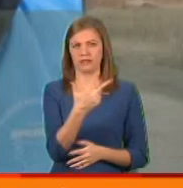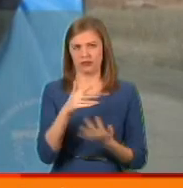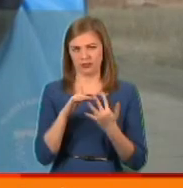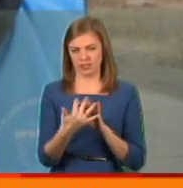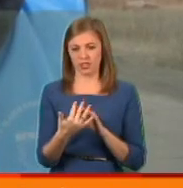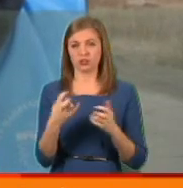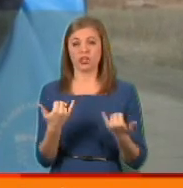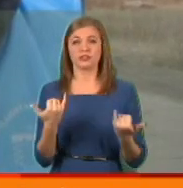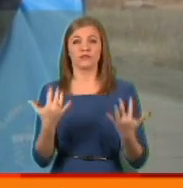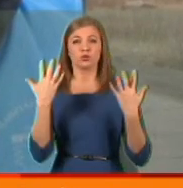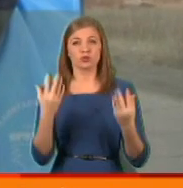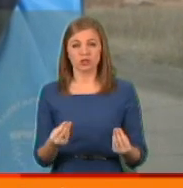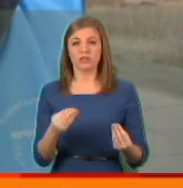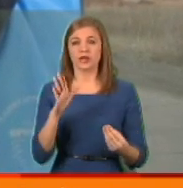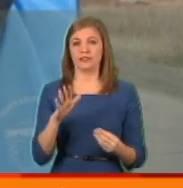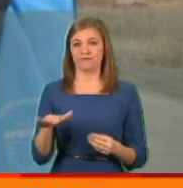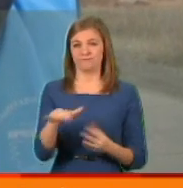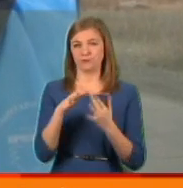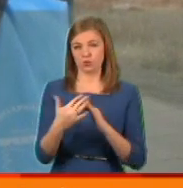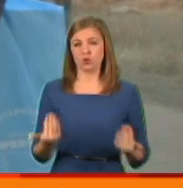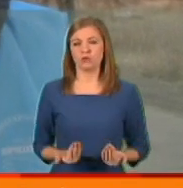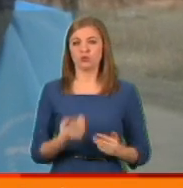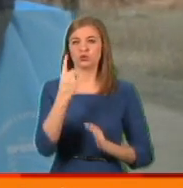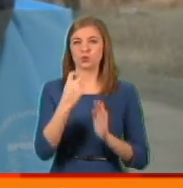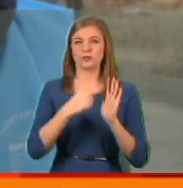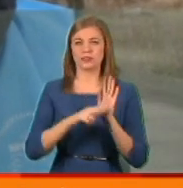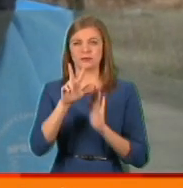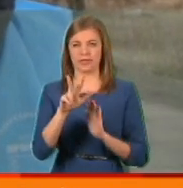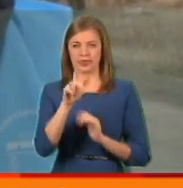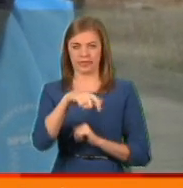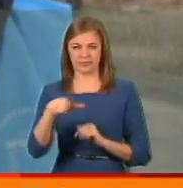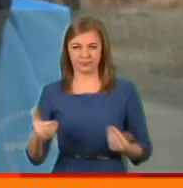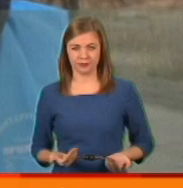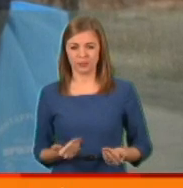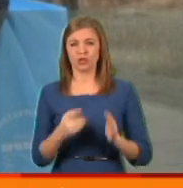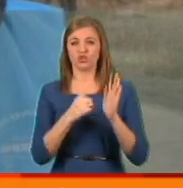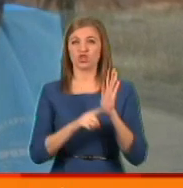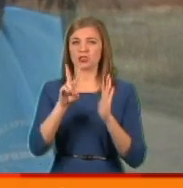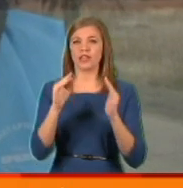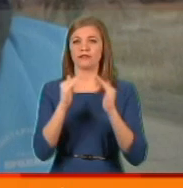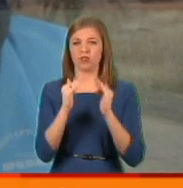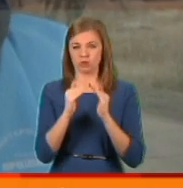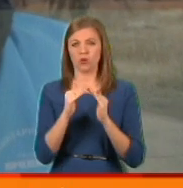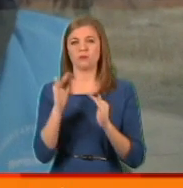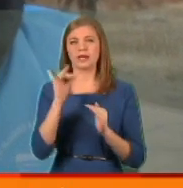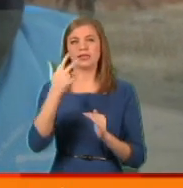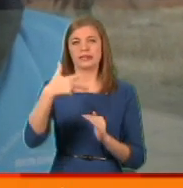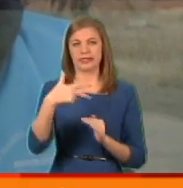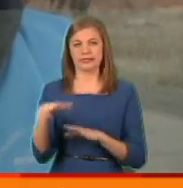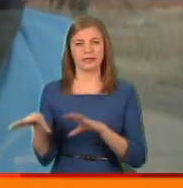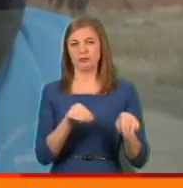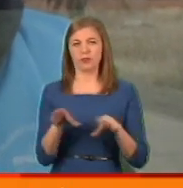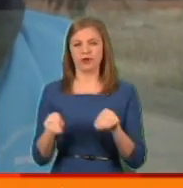селища. На сьогоднішній день в поселку проживає 173 мирних жителя, 62 дома, в тому числі 30 переселенців